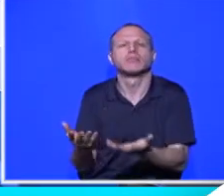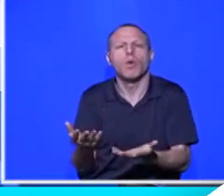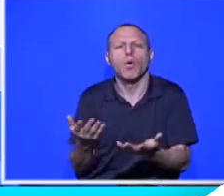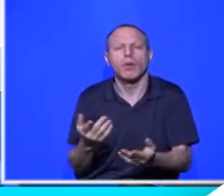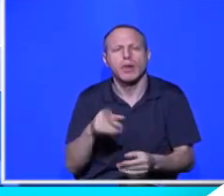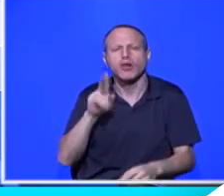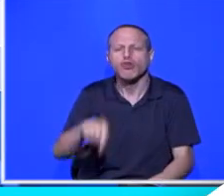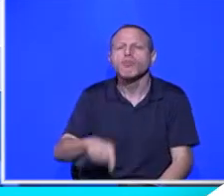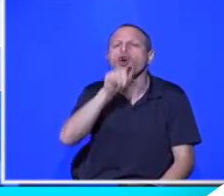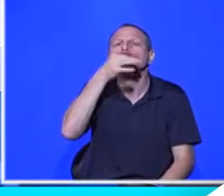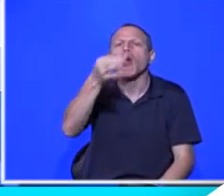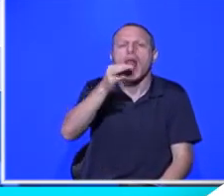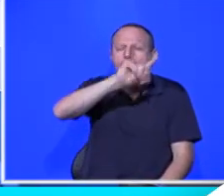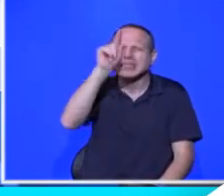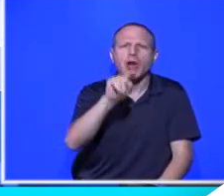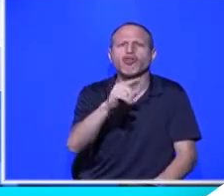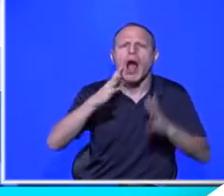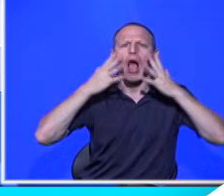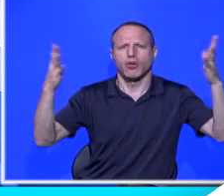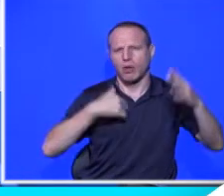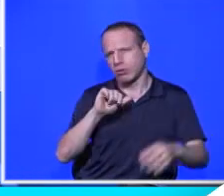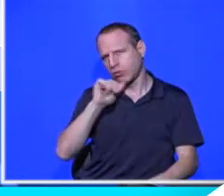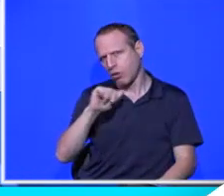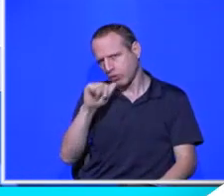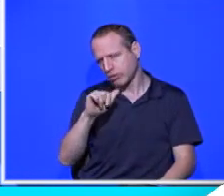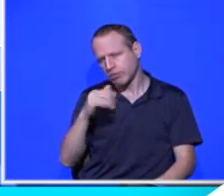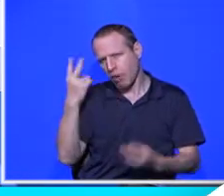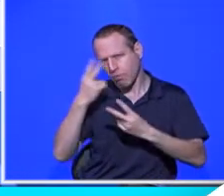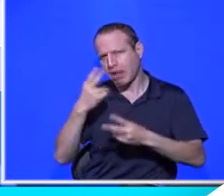יש פה סימן שאלה מאוד מאוד גדול. אנחנו כמובן לא רוצים לעסוק, אתה יודע,